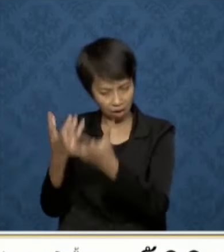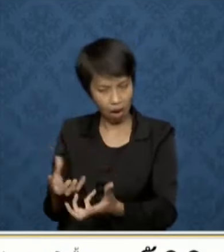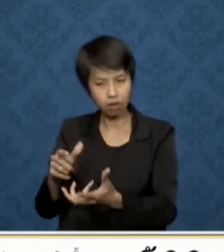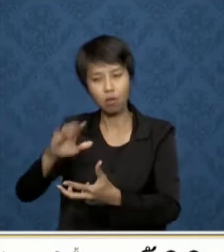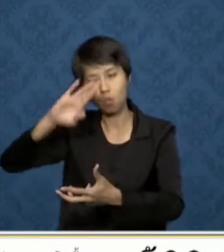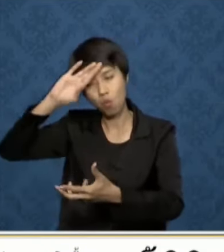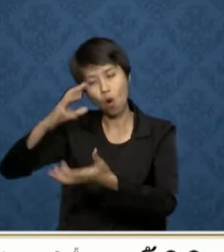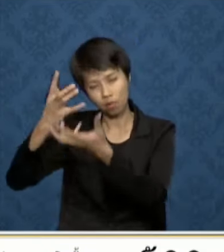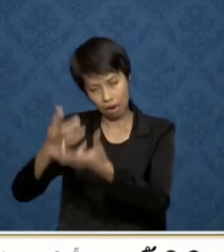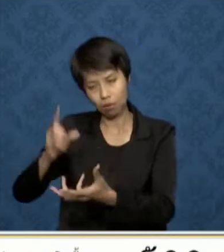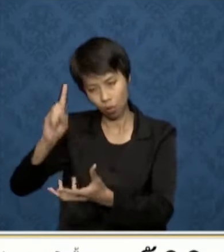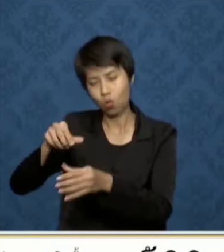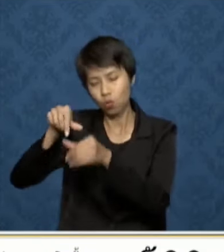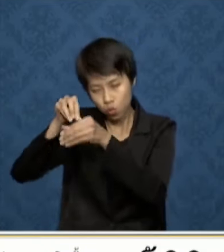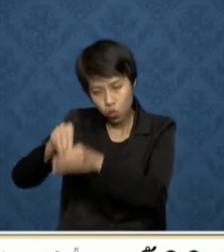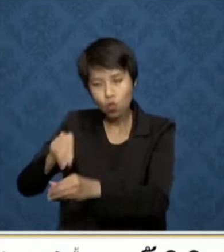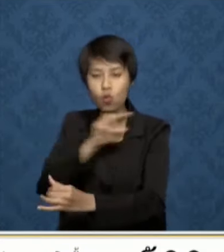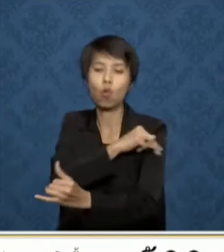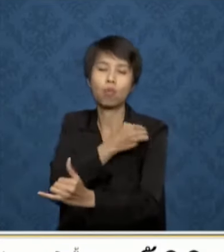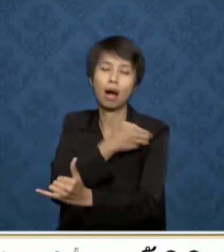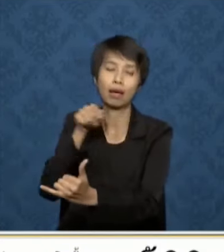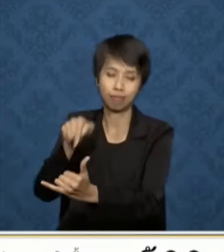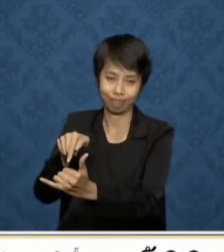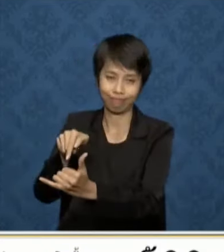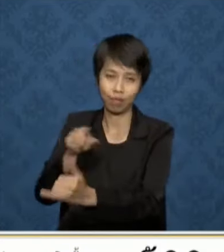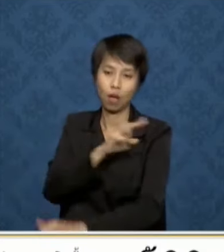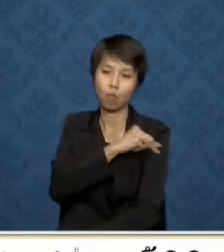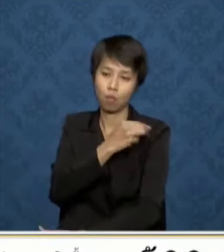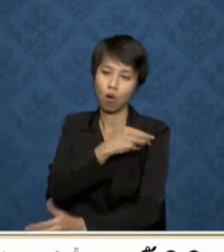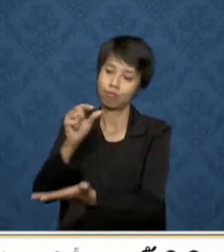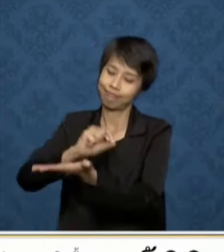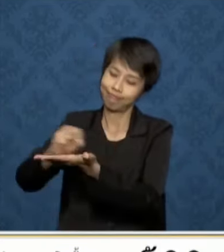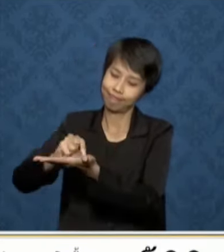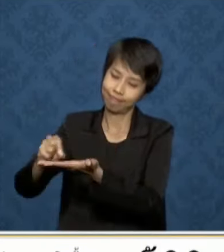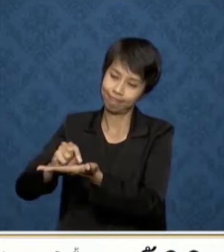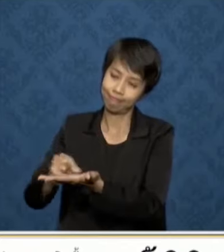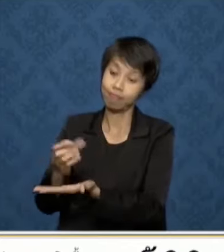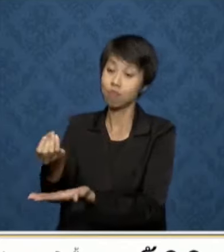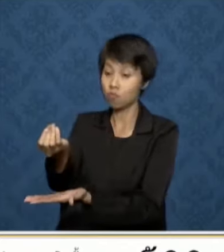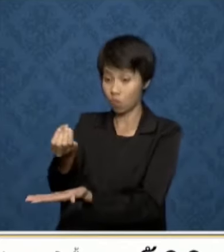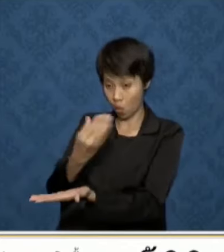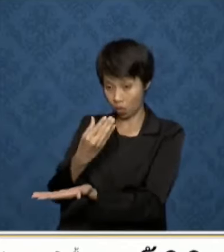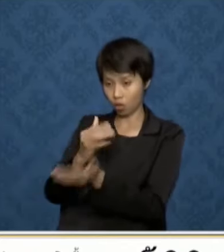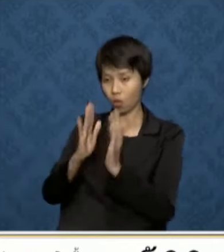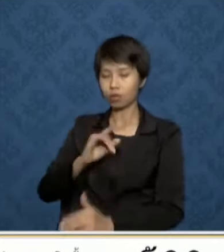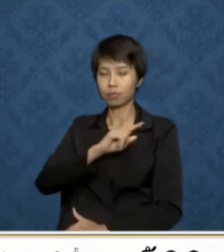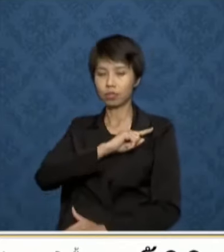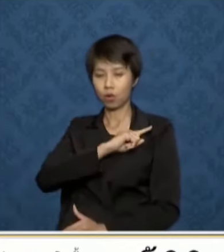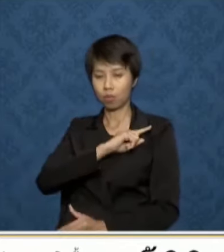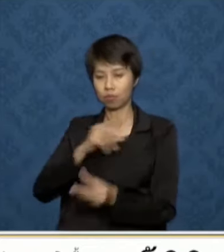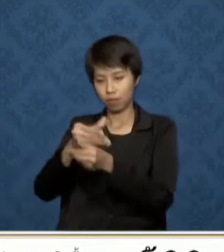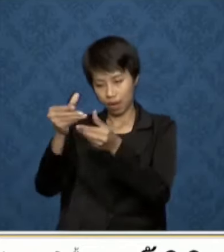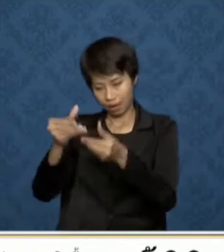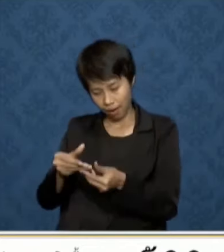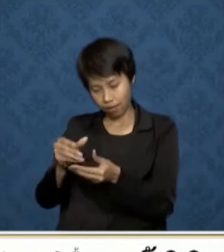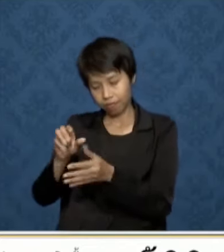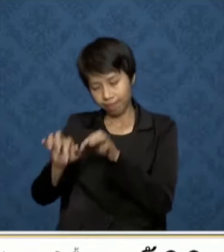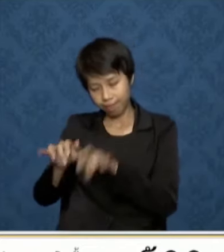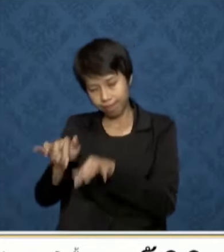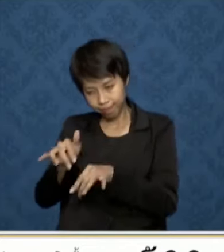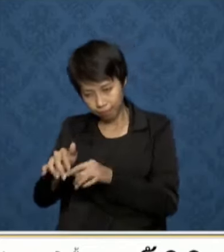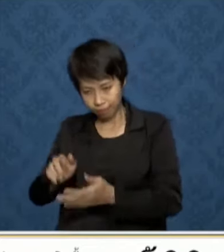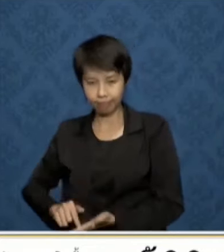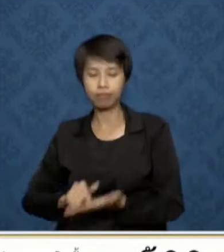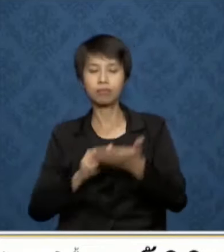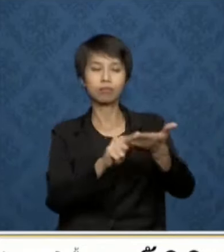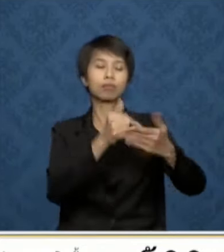ตอง Admitก็ให้คุหมอเสนอความเห็นมา คุณผคมที่พาไปเนี่ย กทำรายงานประกอบความเห็คุหมอก็กลัมาส